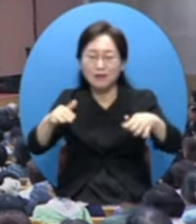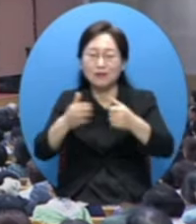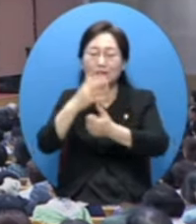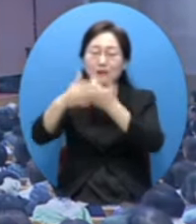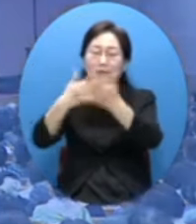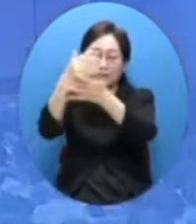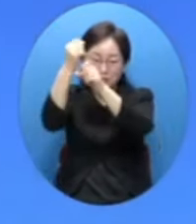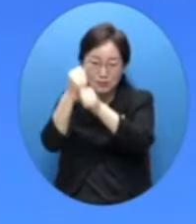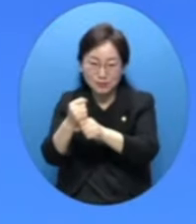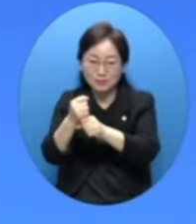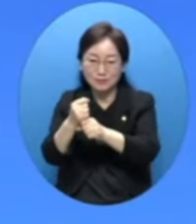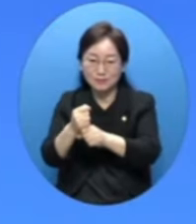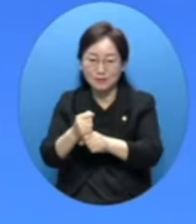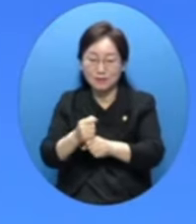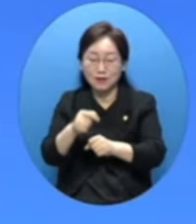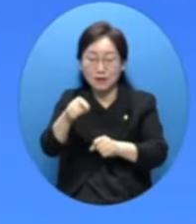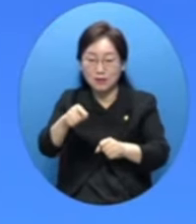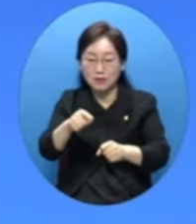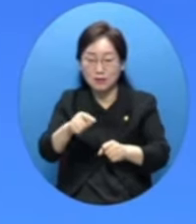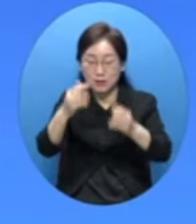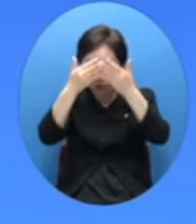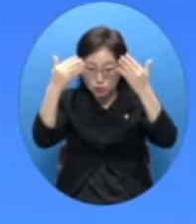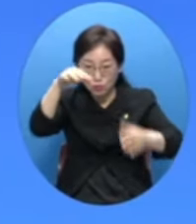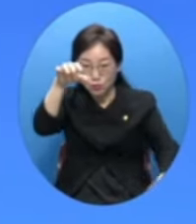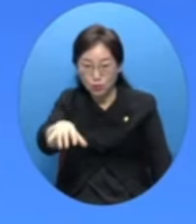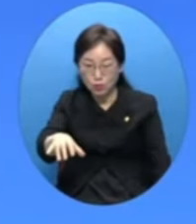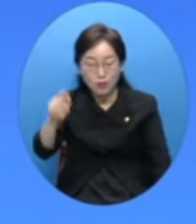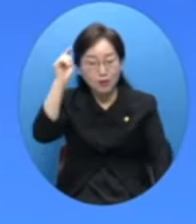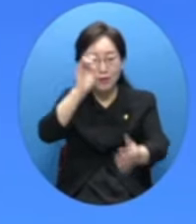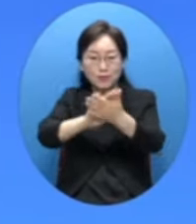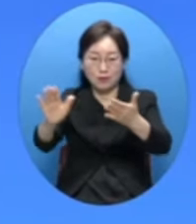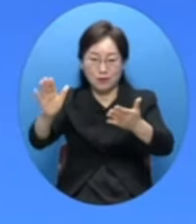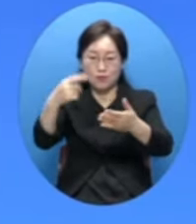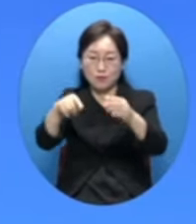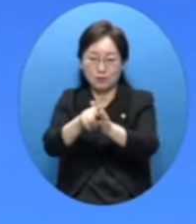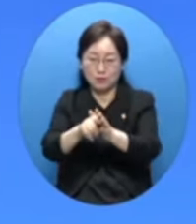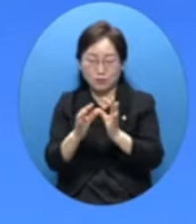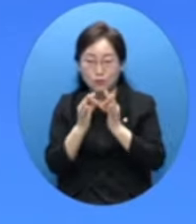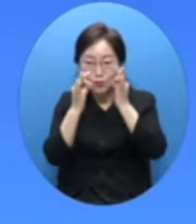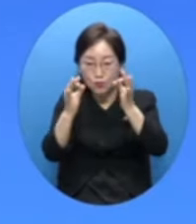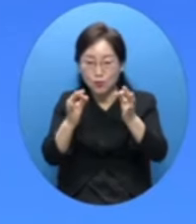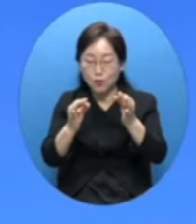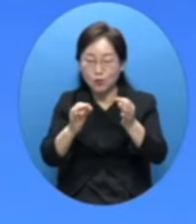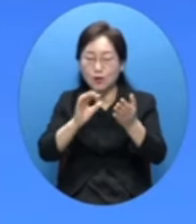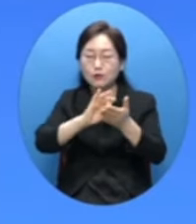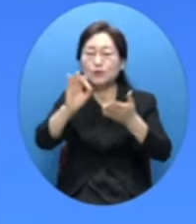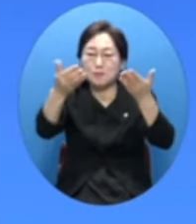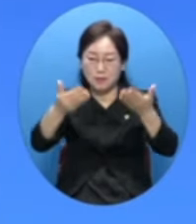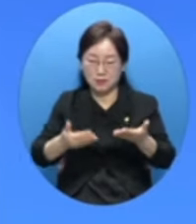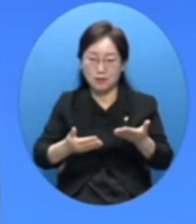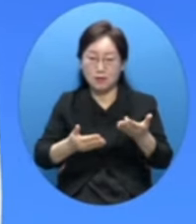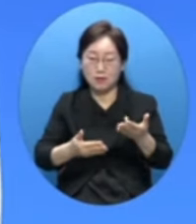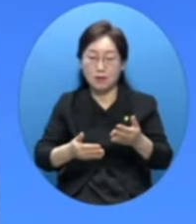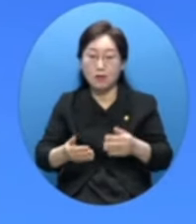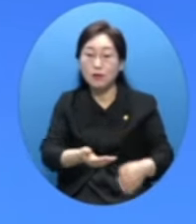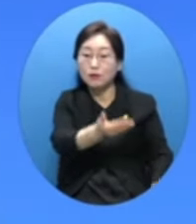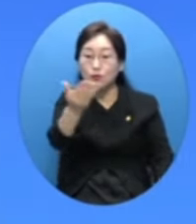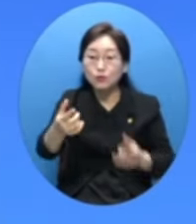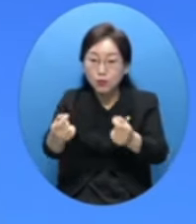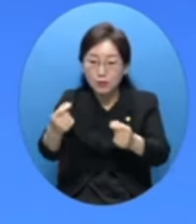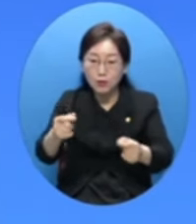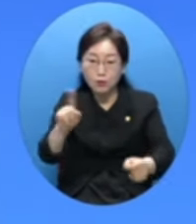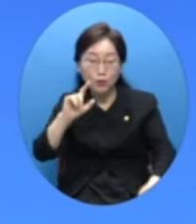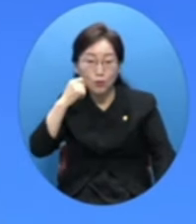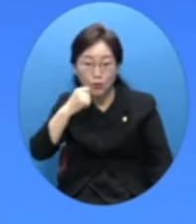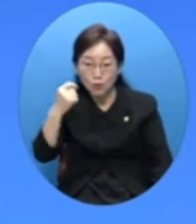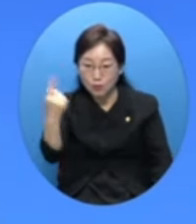그래서 그가 중동 평화를 유지할 수 있었고 귀하게 쓰임받을 수 있었던 것입니다. 그러므로 어떤 문제와 어려움이 다가와도 절대로 낙심하지